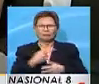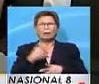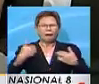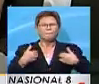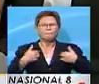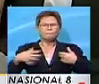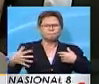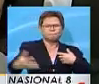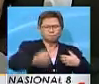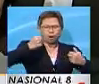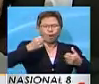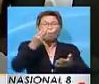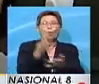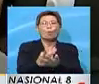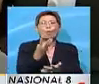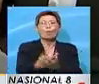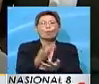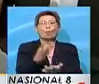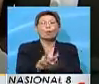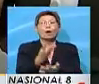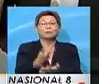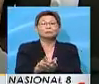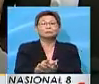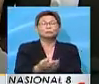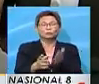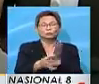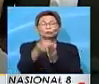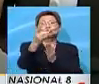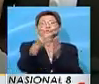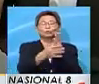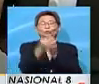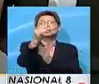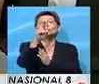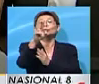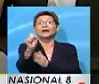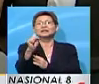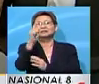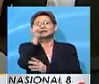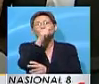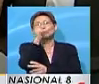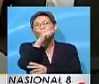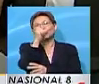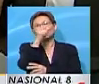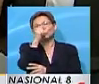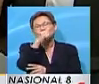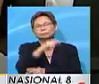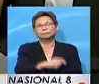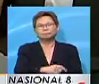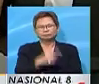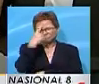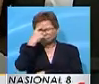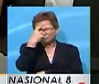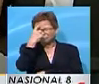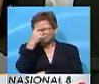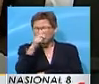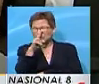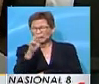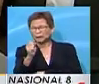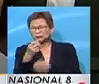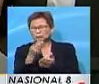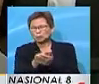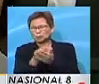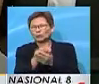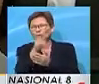merampas Wang dolar yang palsu Yang disaki palsu